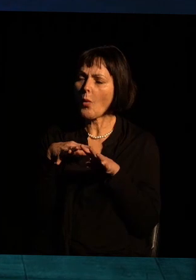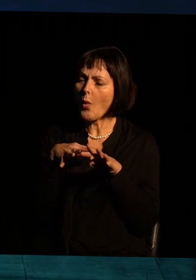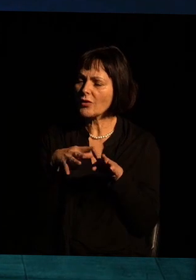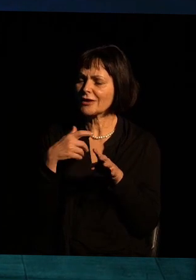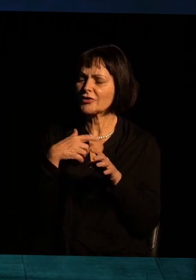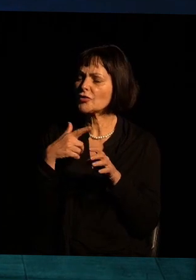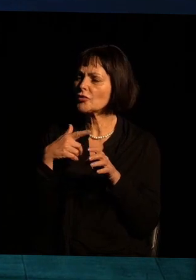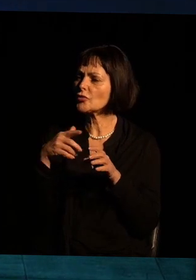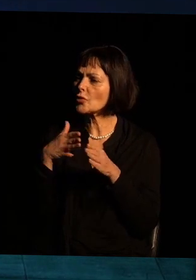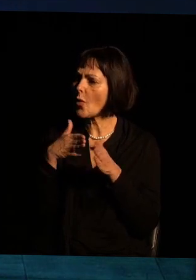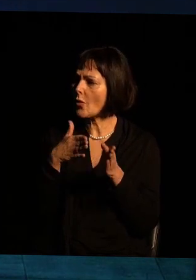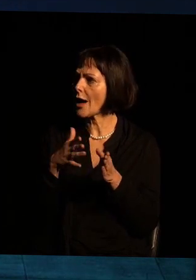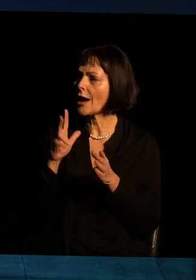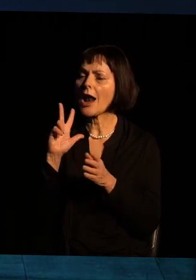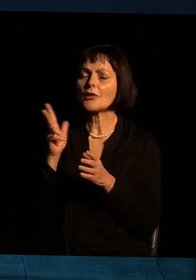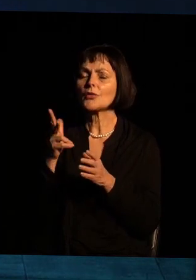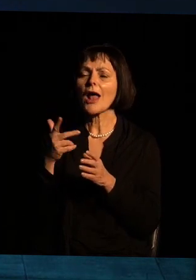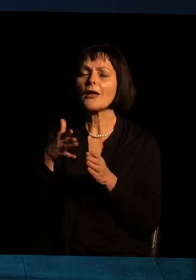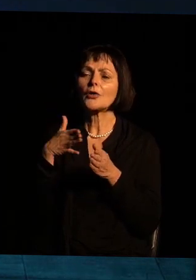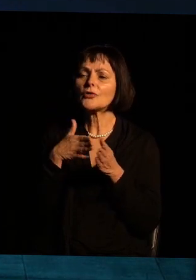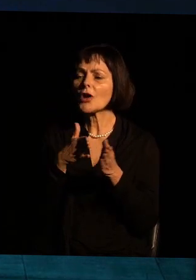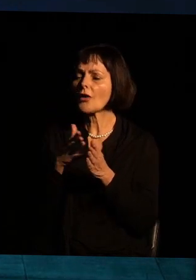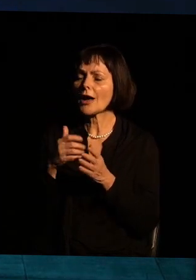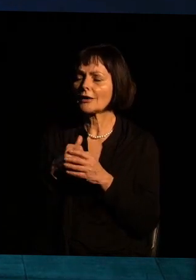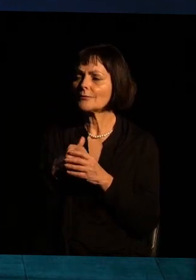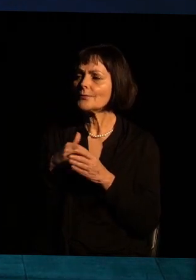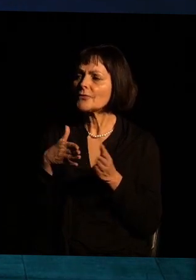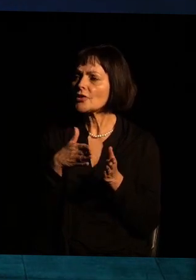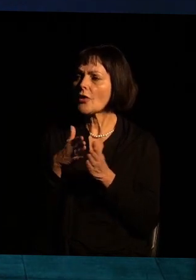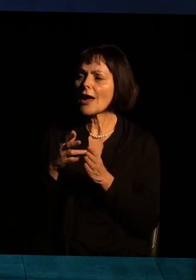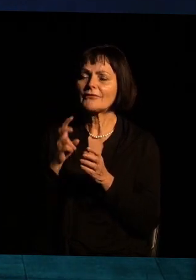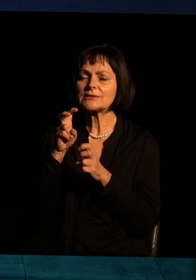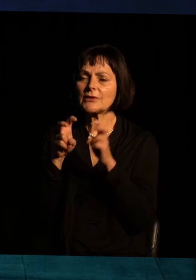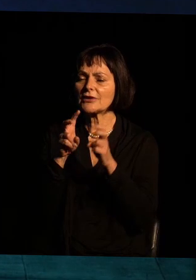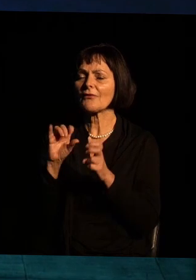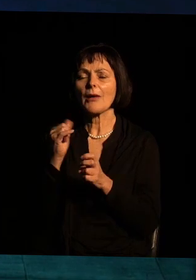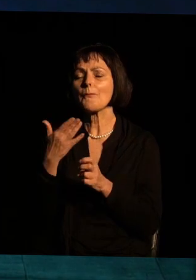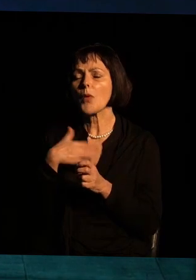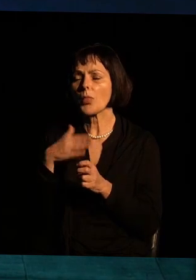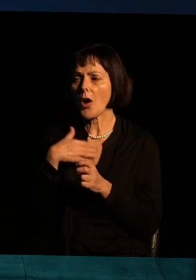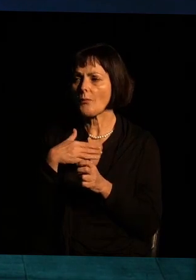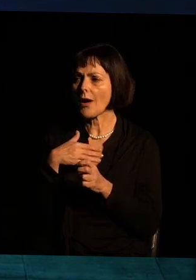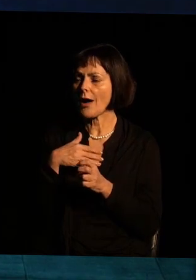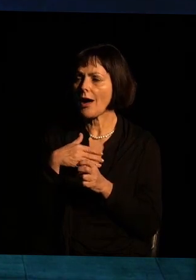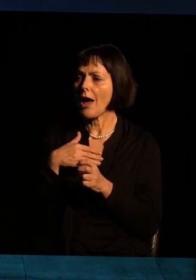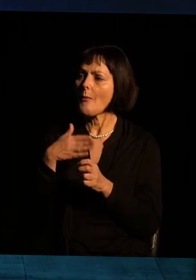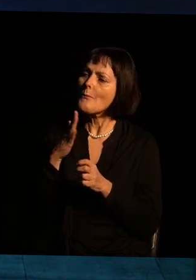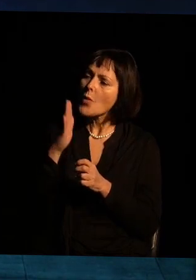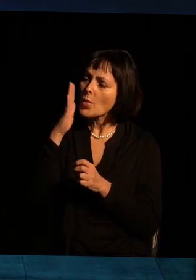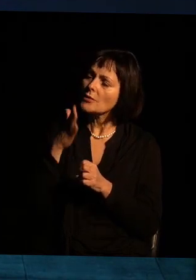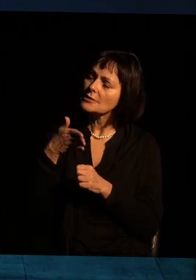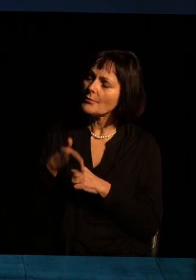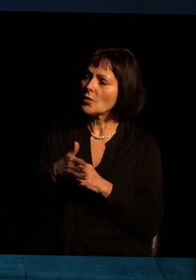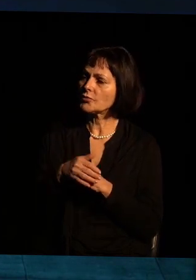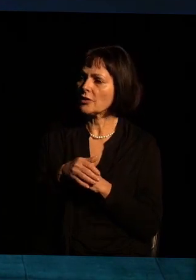tam na tych drogach i tak dalej, ale która droga, jako sama droga wspinaczkowa, która droga ci się bardziej podoba? Od północy czy od